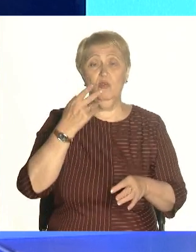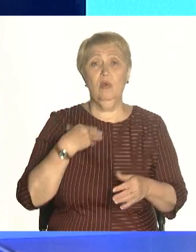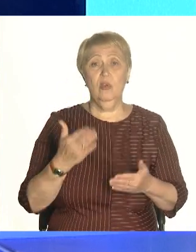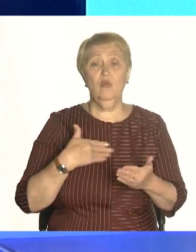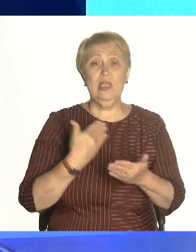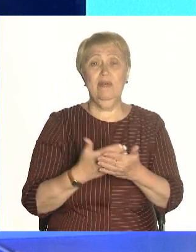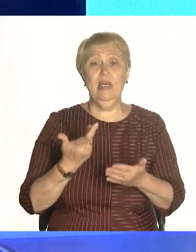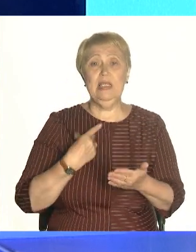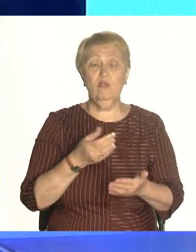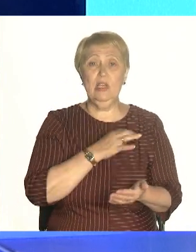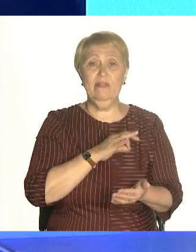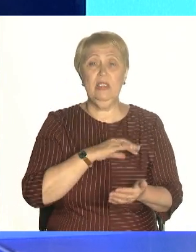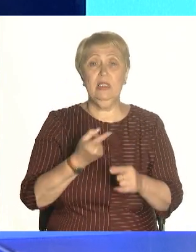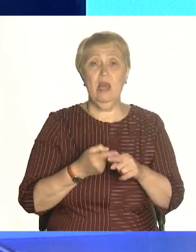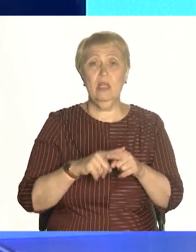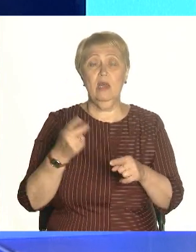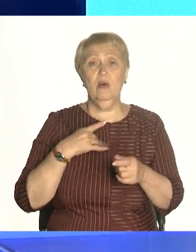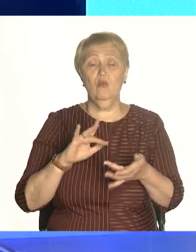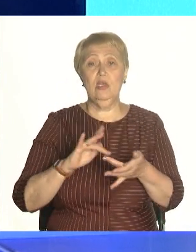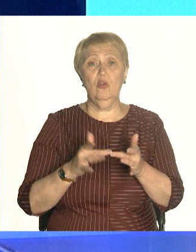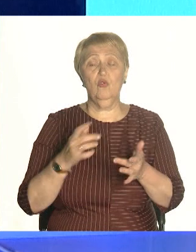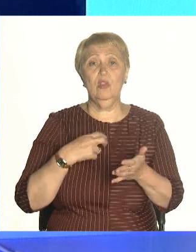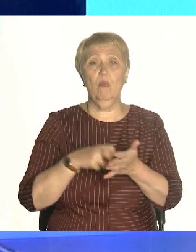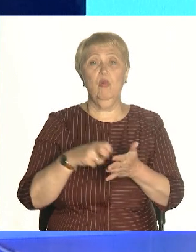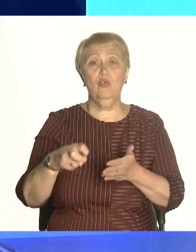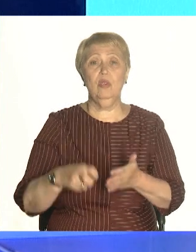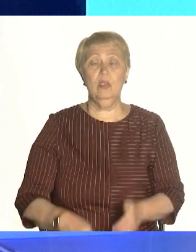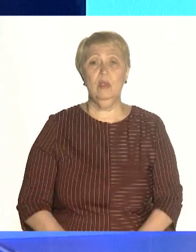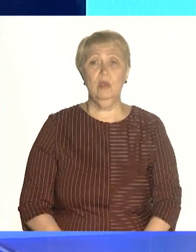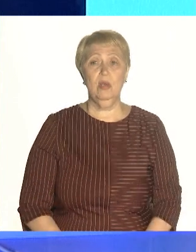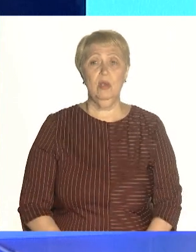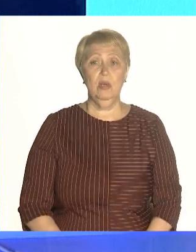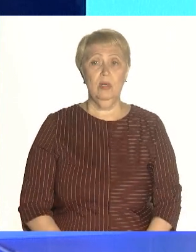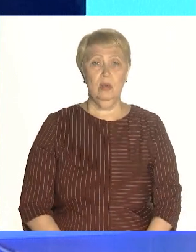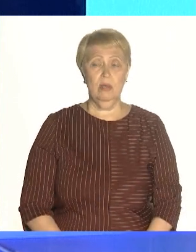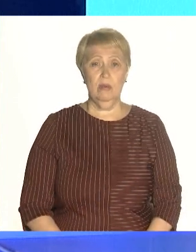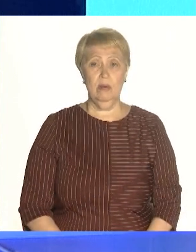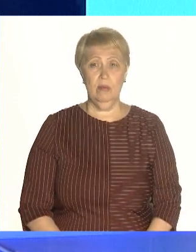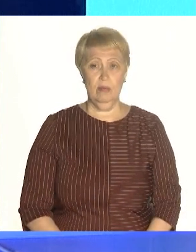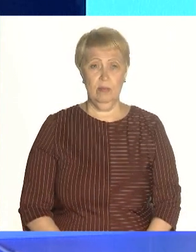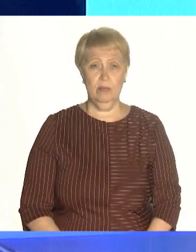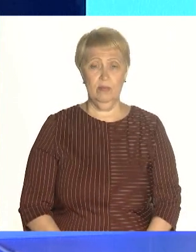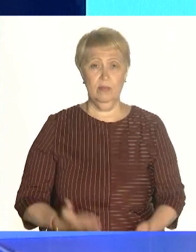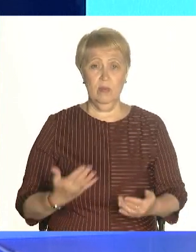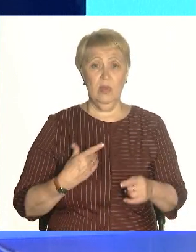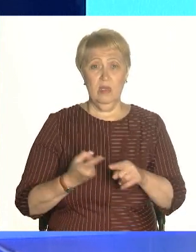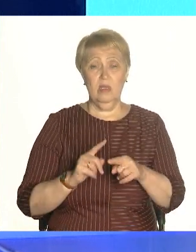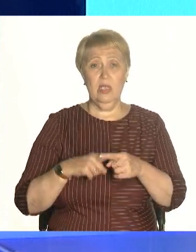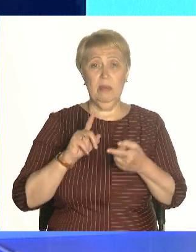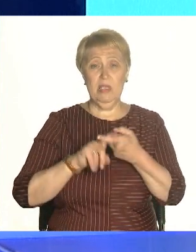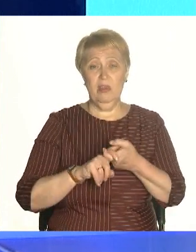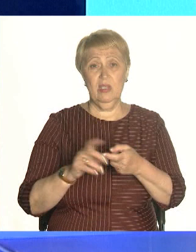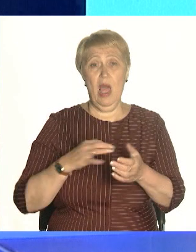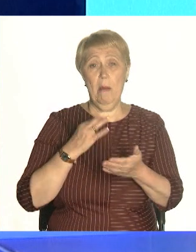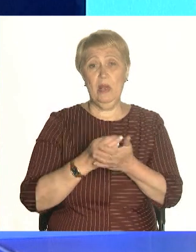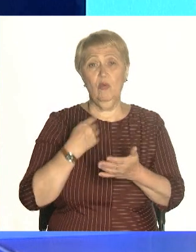владельцем там, той или иной электронной почты, либо там, каких-то вот, там, IP-телефонии той же. И вот с этим связаны определенные, конечно,